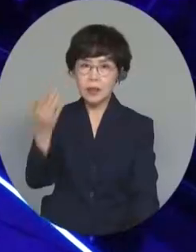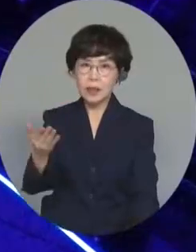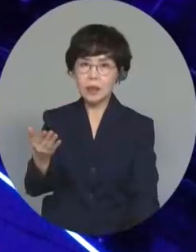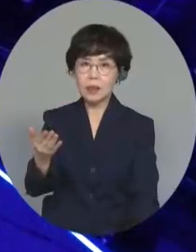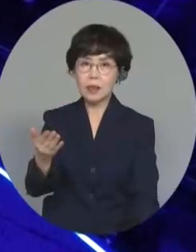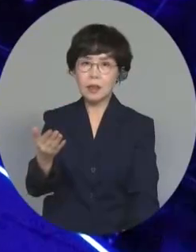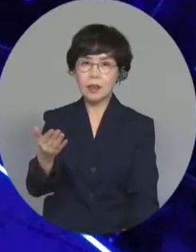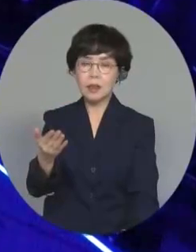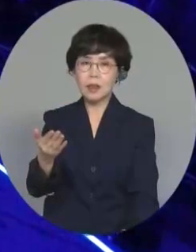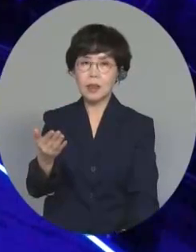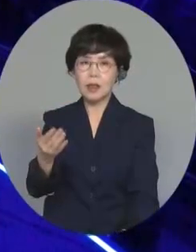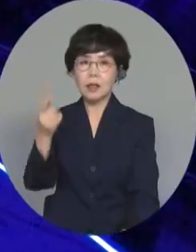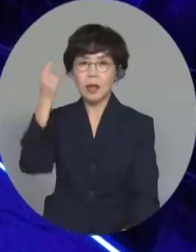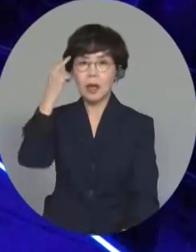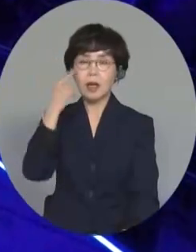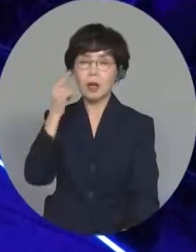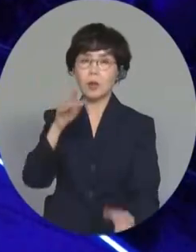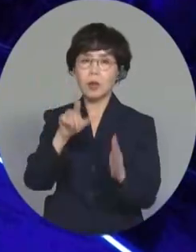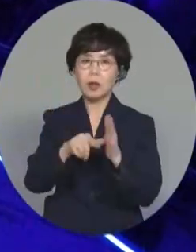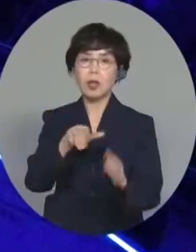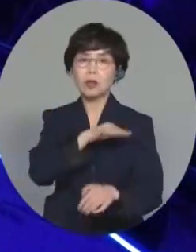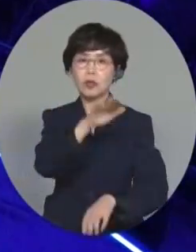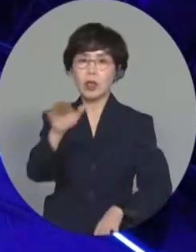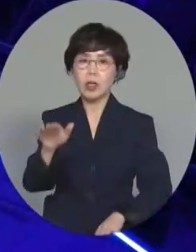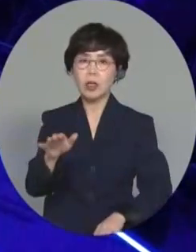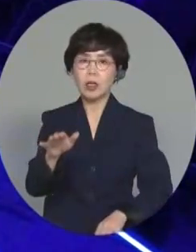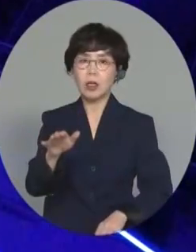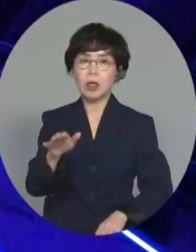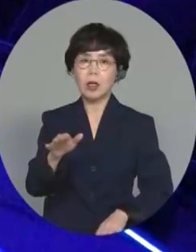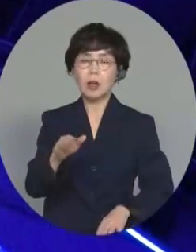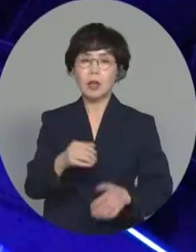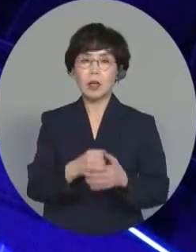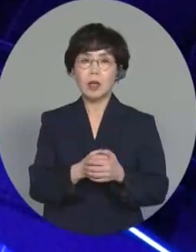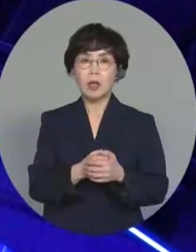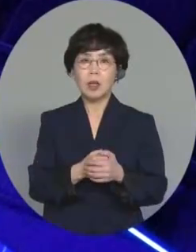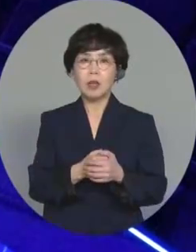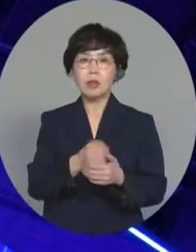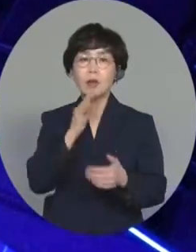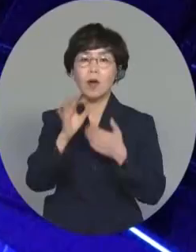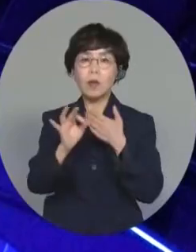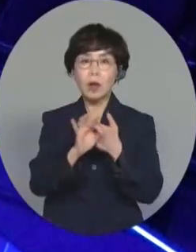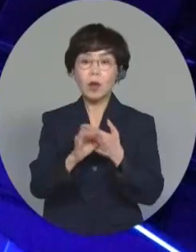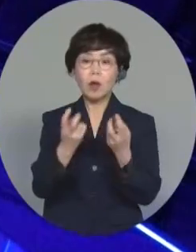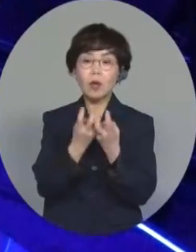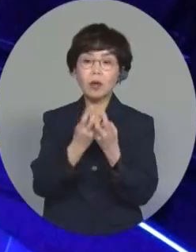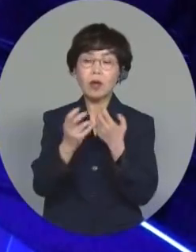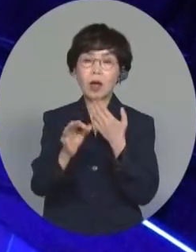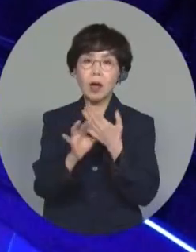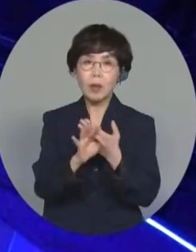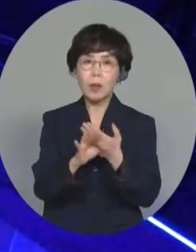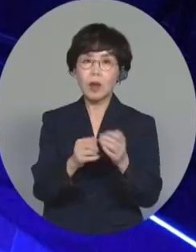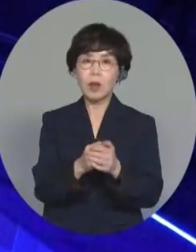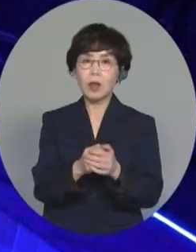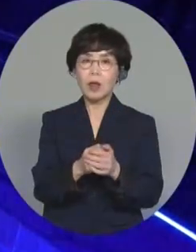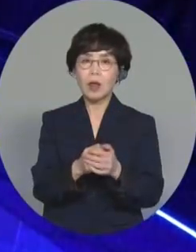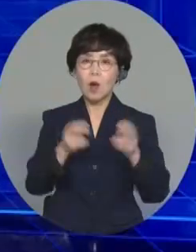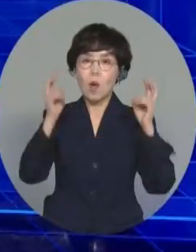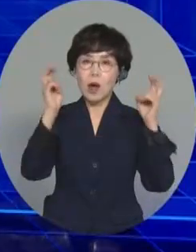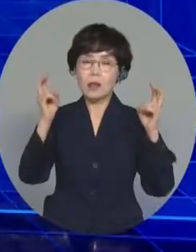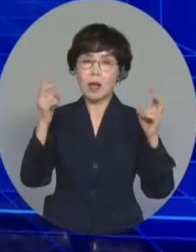전체적인 차원에서 생각할 때 우리는 이 모든 것들을 달성할 수 있다고 생각합니다. 그러면 어떻게 하면 업계